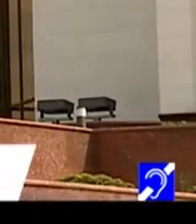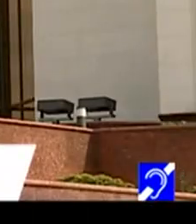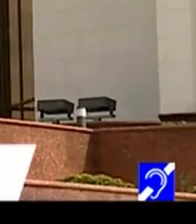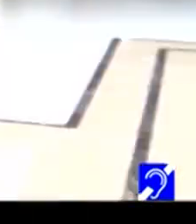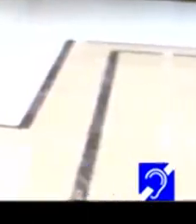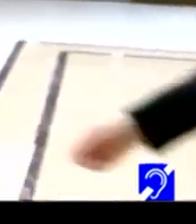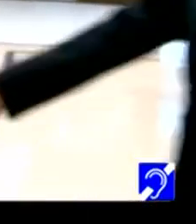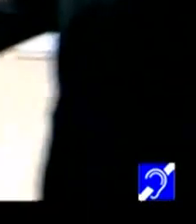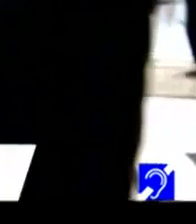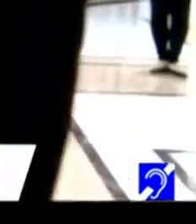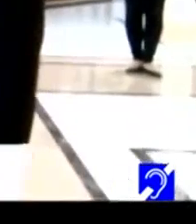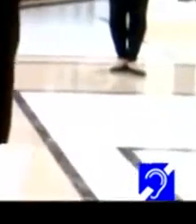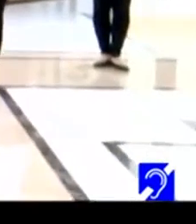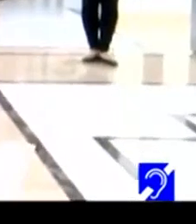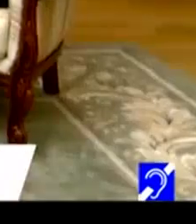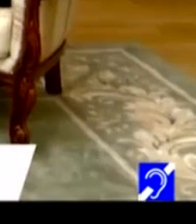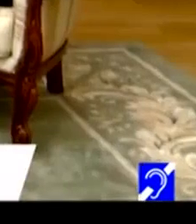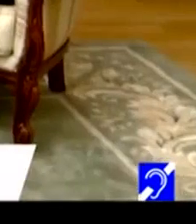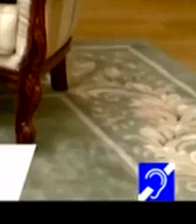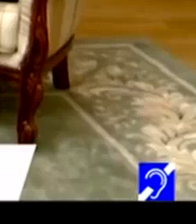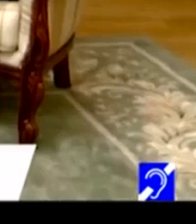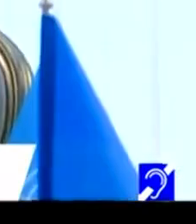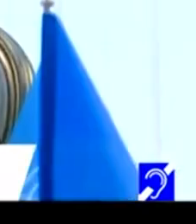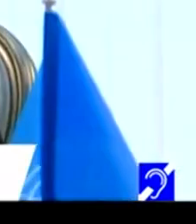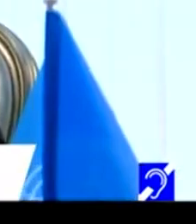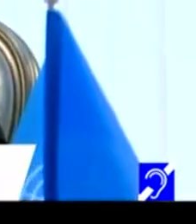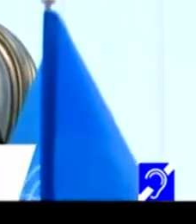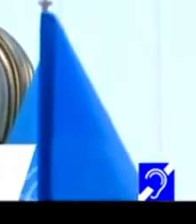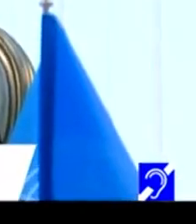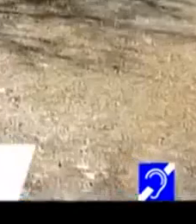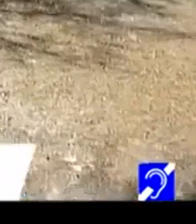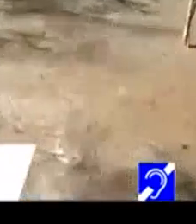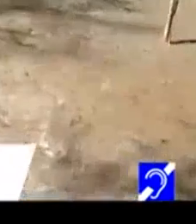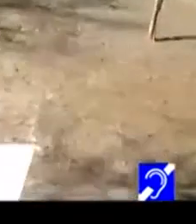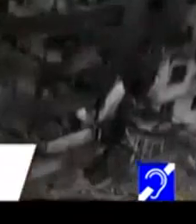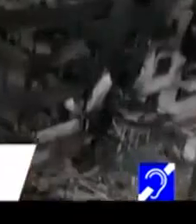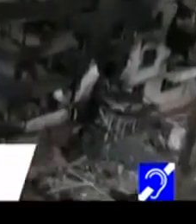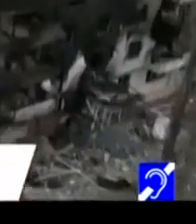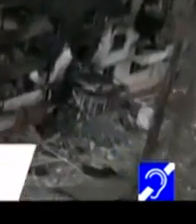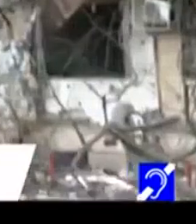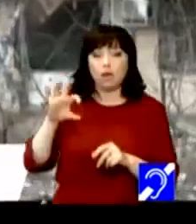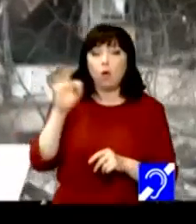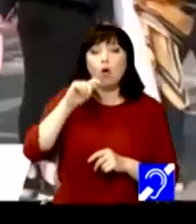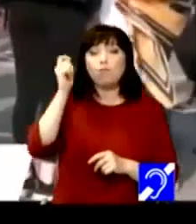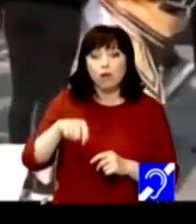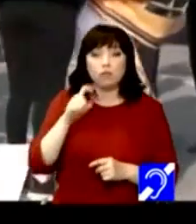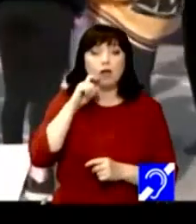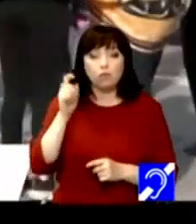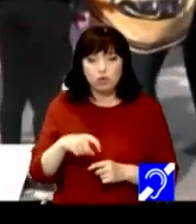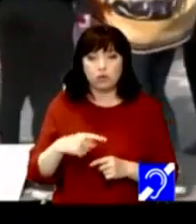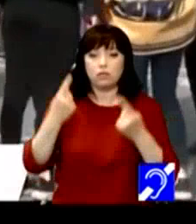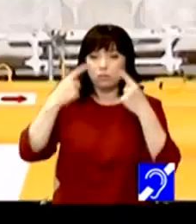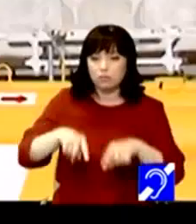Președintele Republicii Moldova, Maia Sandu, este invitat a emisiunii Punctul pe azi de la TVR Moldova. Teme ca războiul ruso-ucrainean,